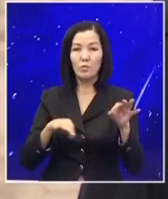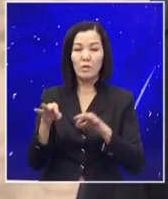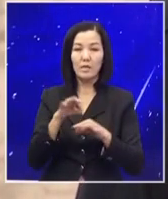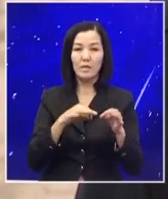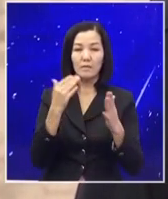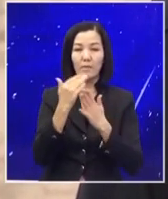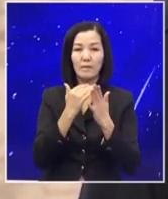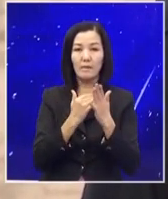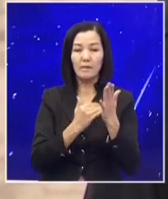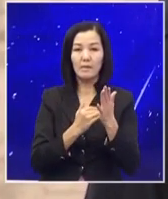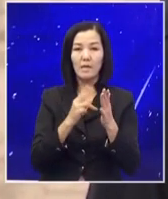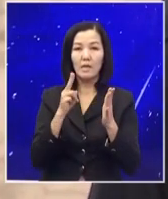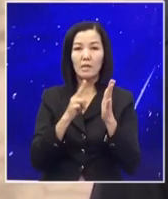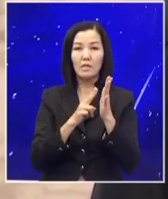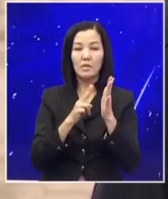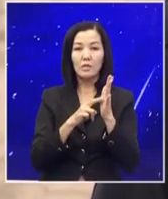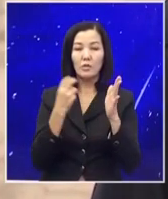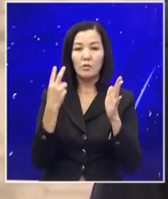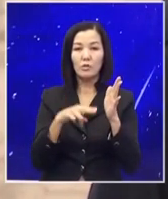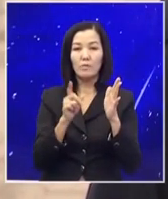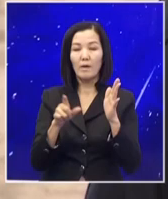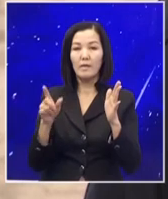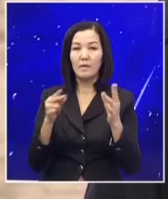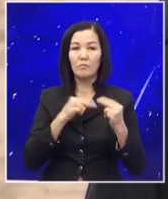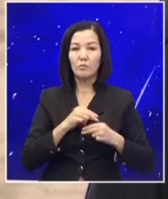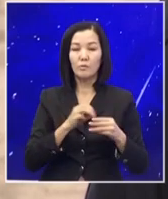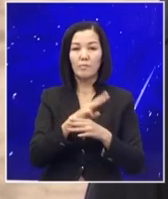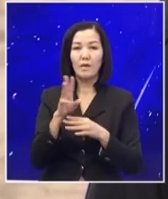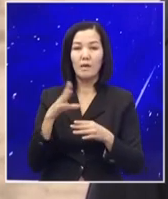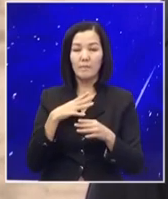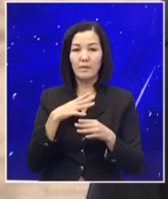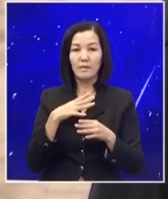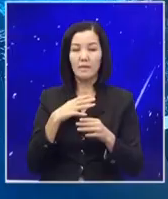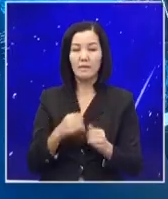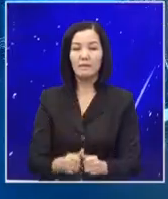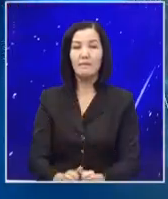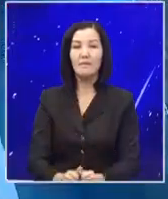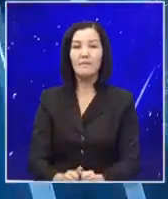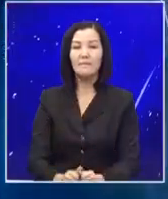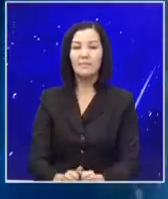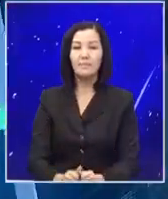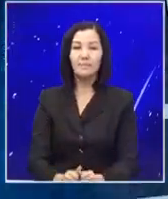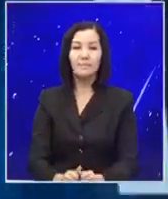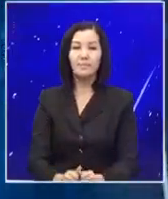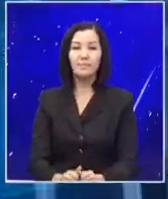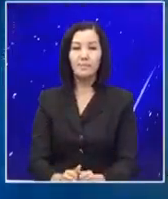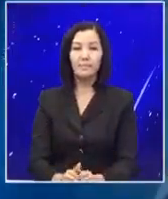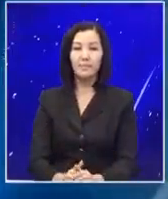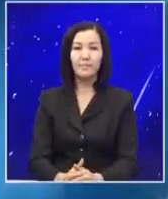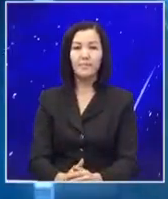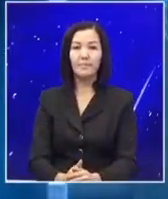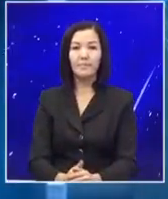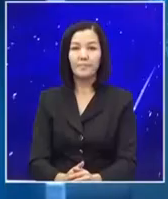аясында бізде 720 адам жұмысқа тіркелді. Мадина Берқызы, Дамир Анитов,